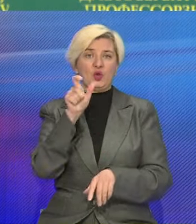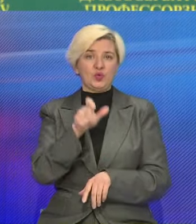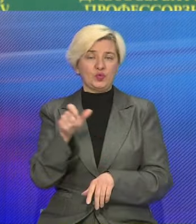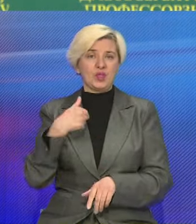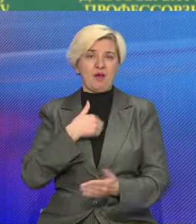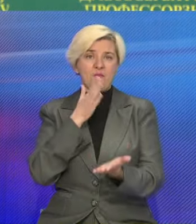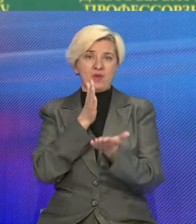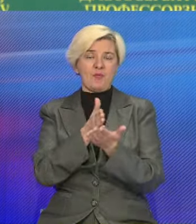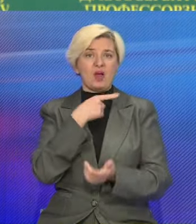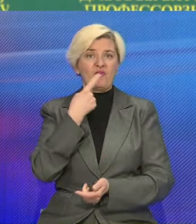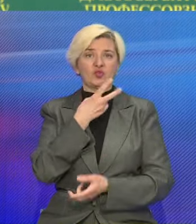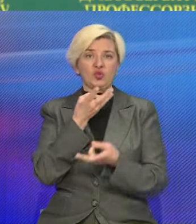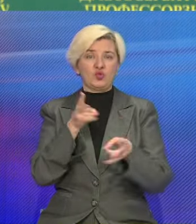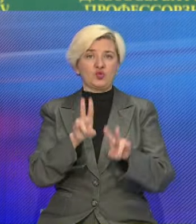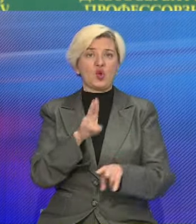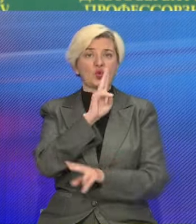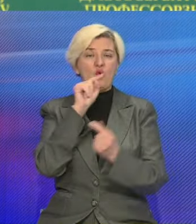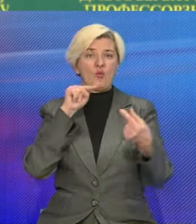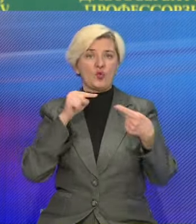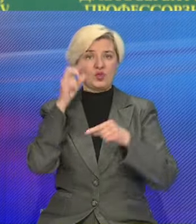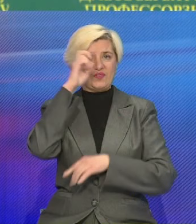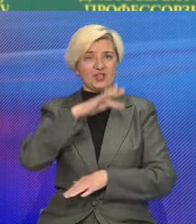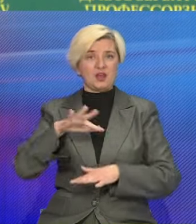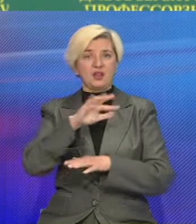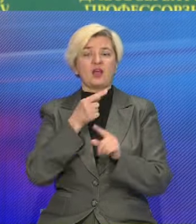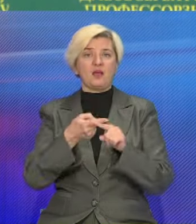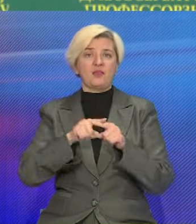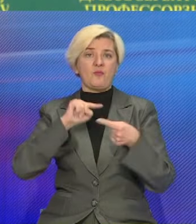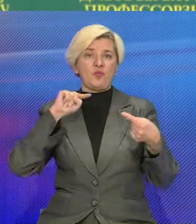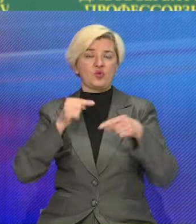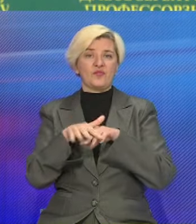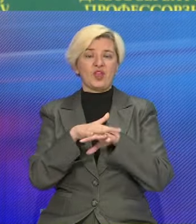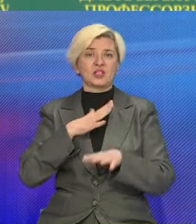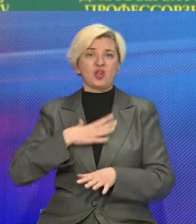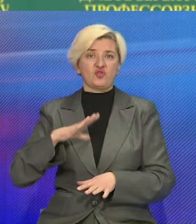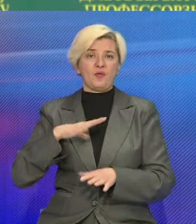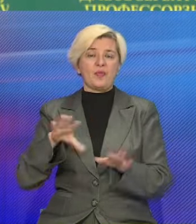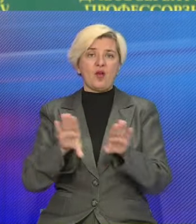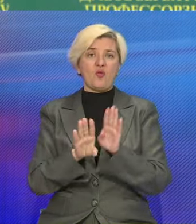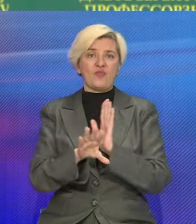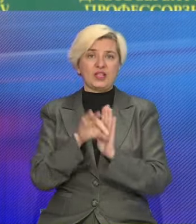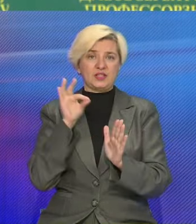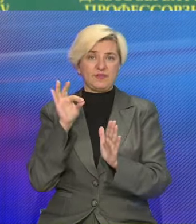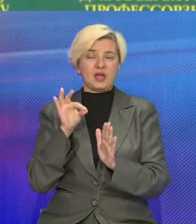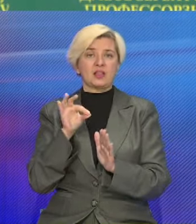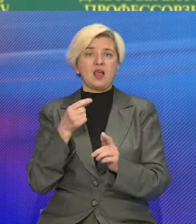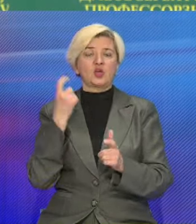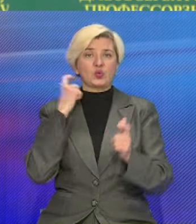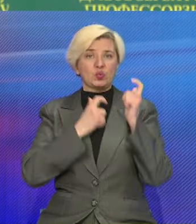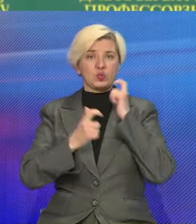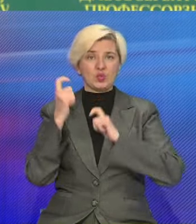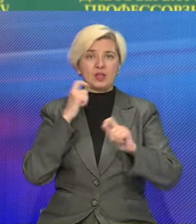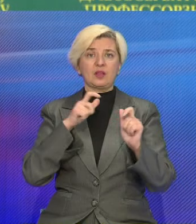проти країни, той проти народу, а зачем такого избирати? Тому людям треба об цьому студентам говорити,